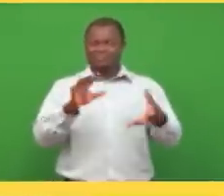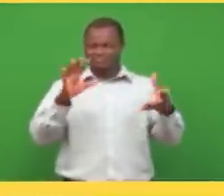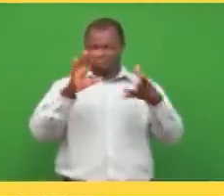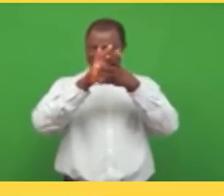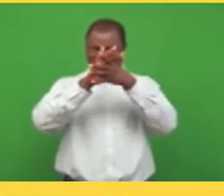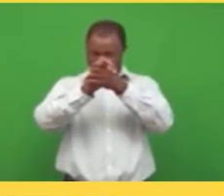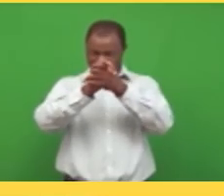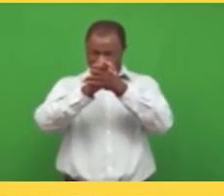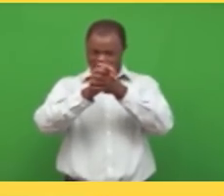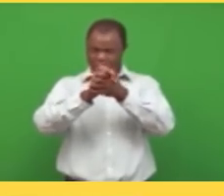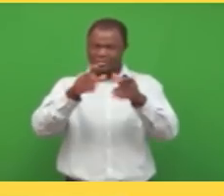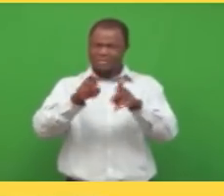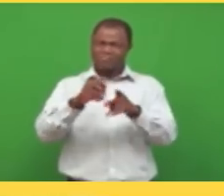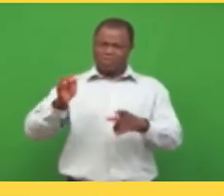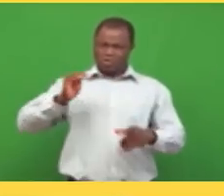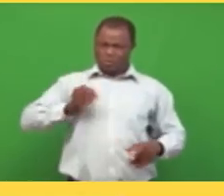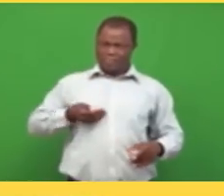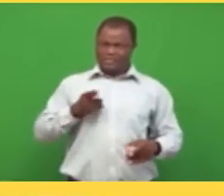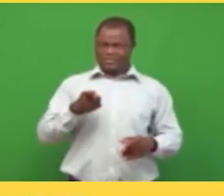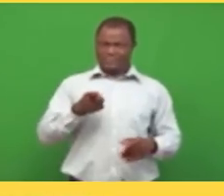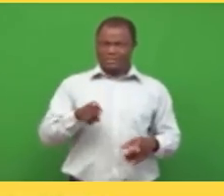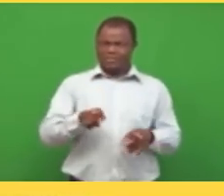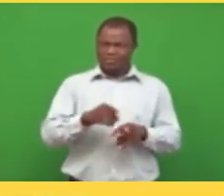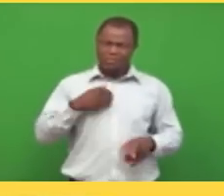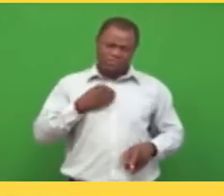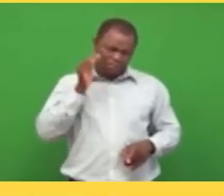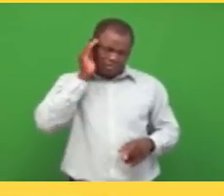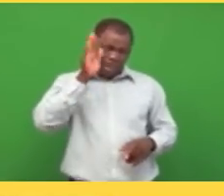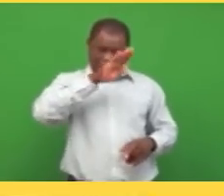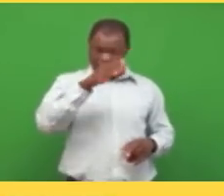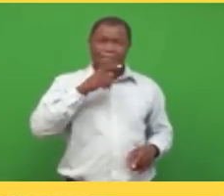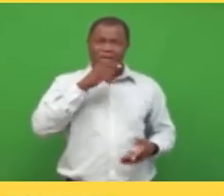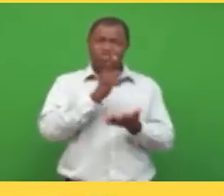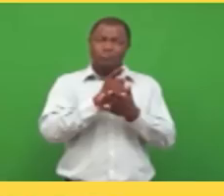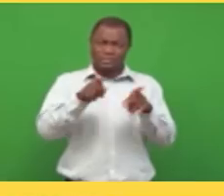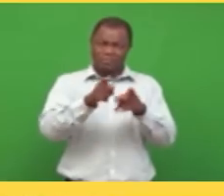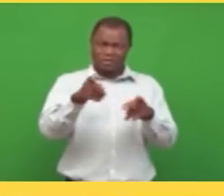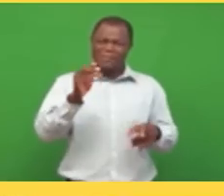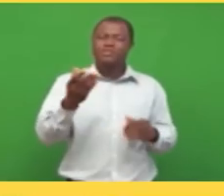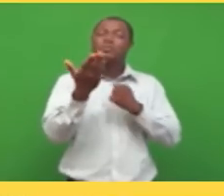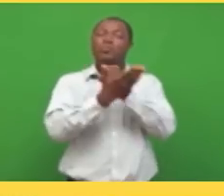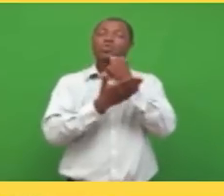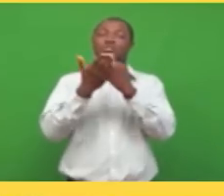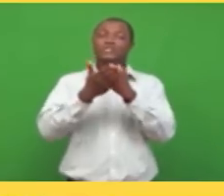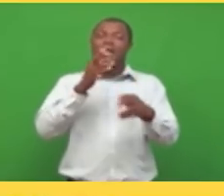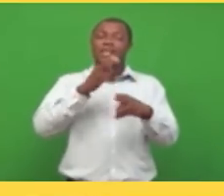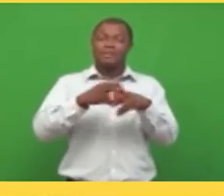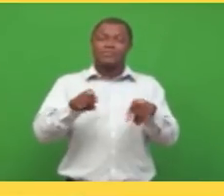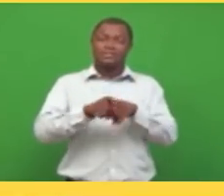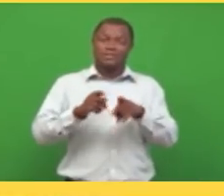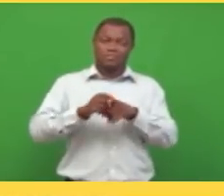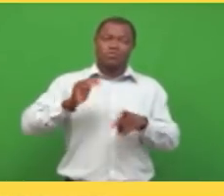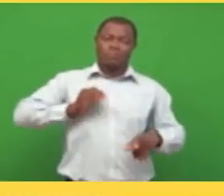uye vakangova kunyanya munhu wechidzimai ndanzwa hangu kuti nevarume vanodaro asi zvinonzi mushamukadzi kana